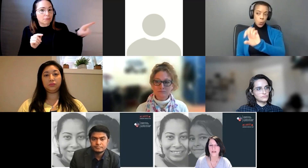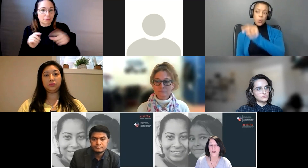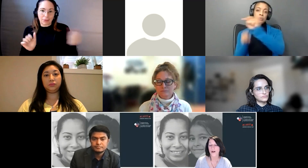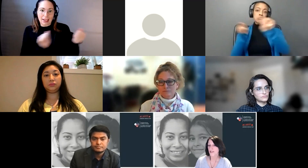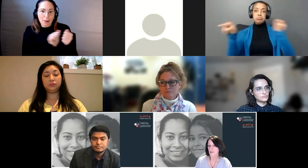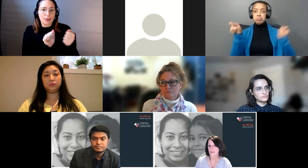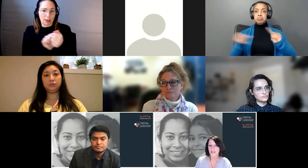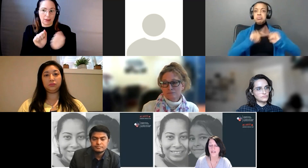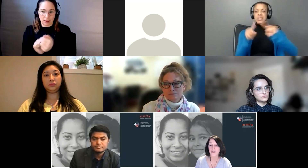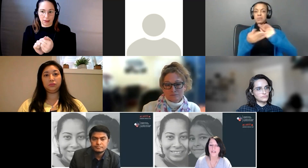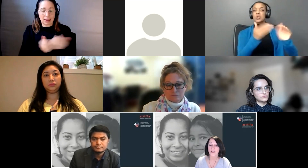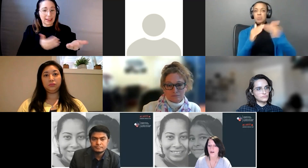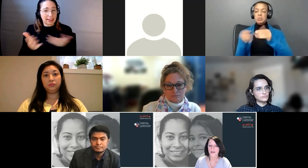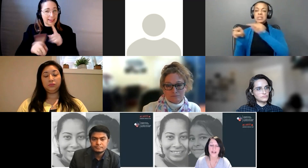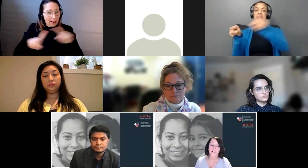services